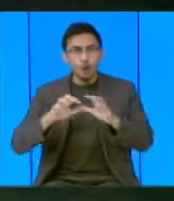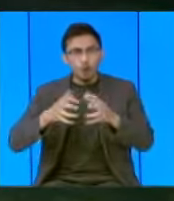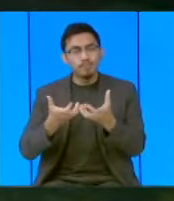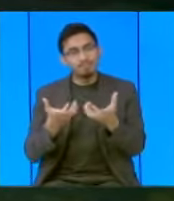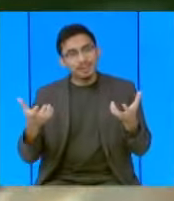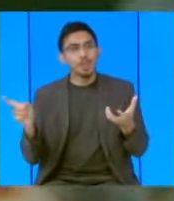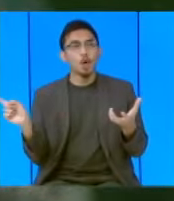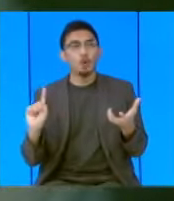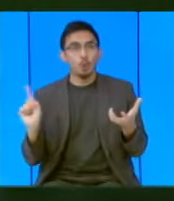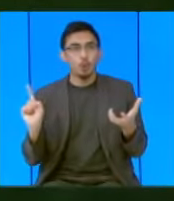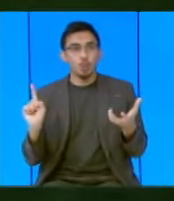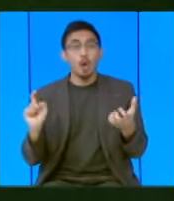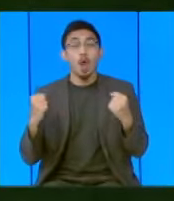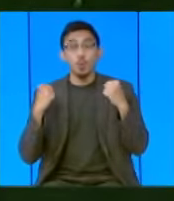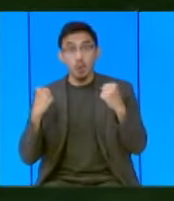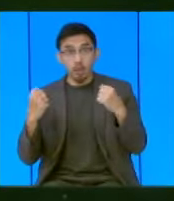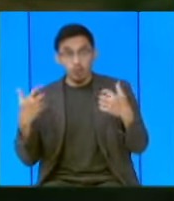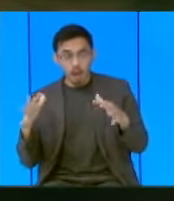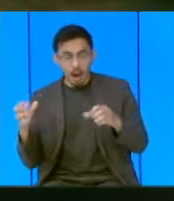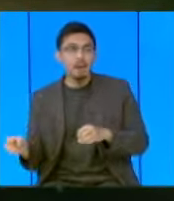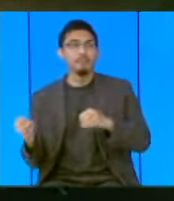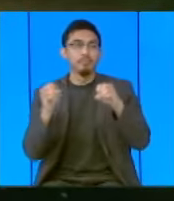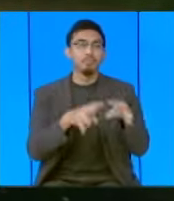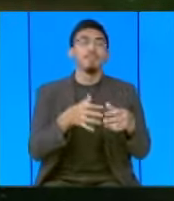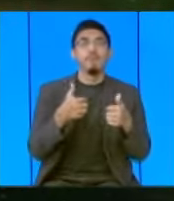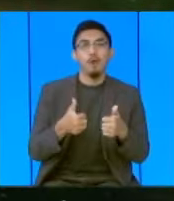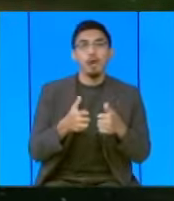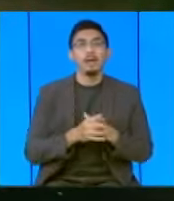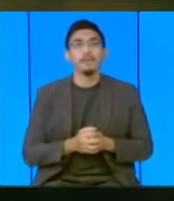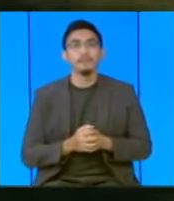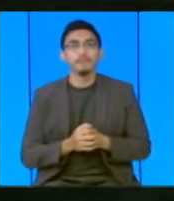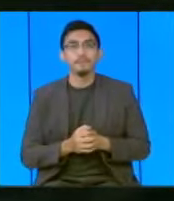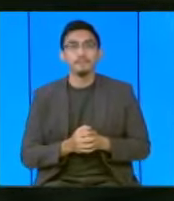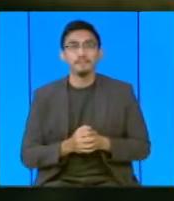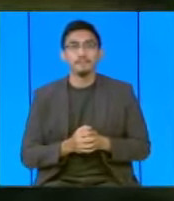Dari Tangerang, Banten, Putu Bagus dan Aris Setiawan, iNews, melaporkan.